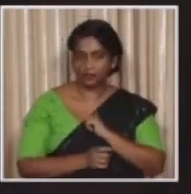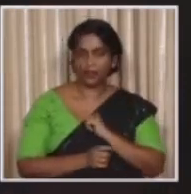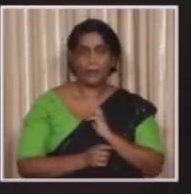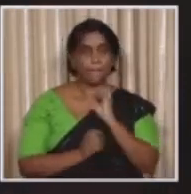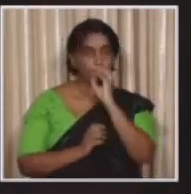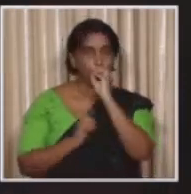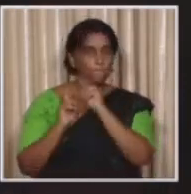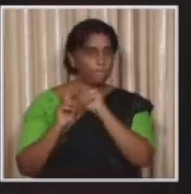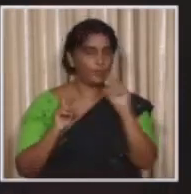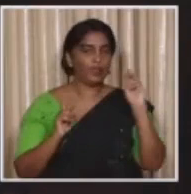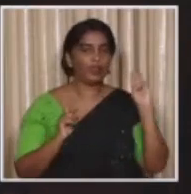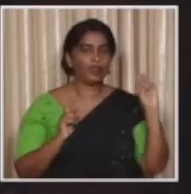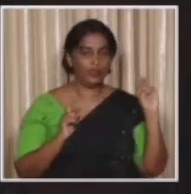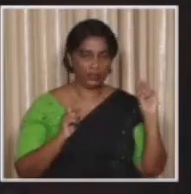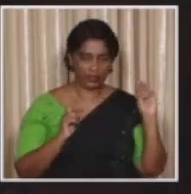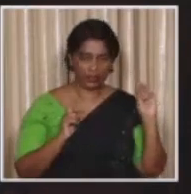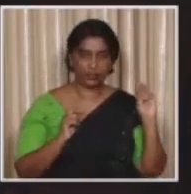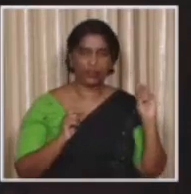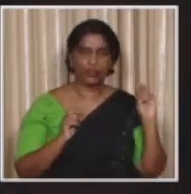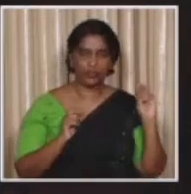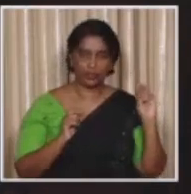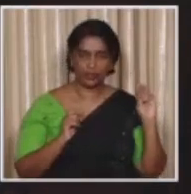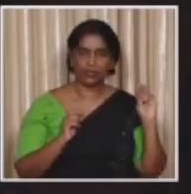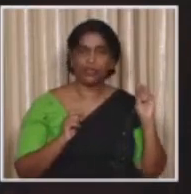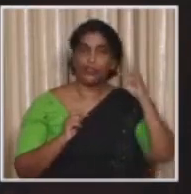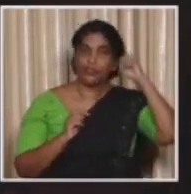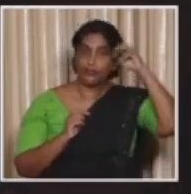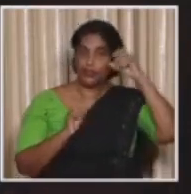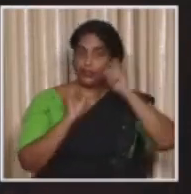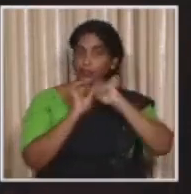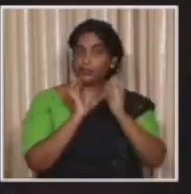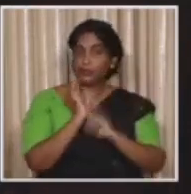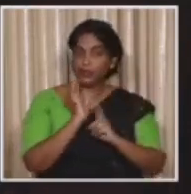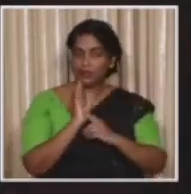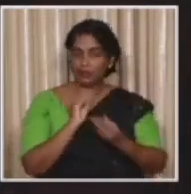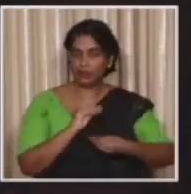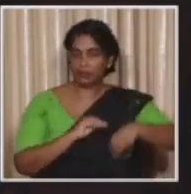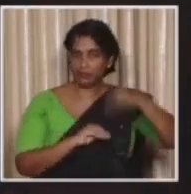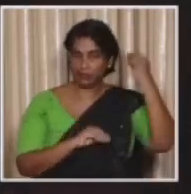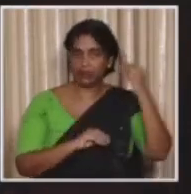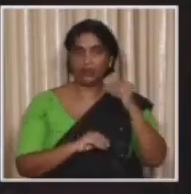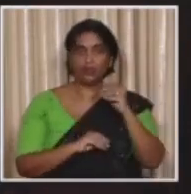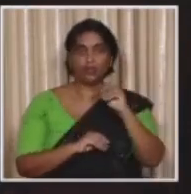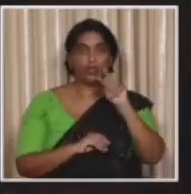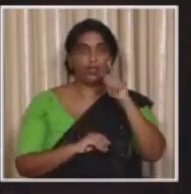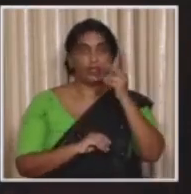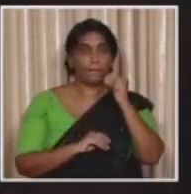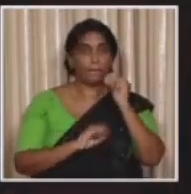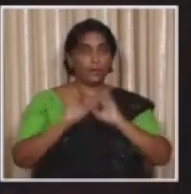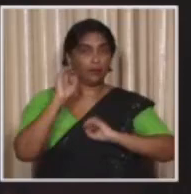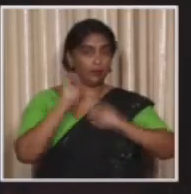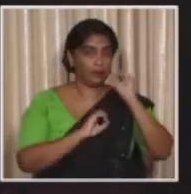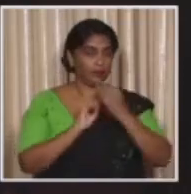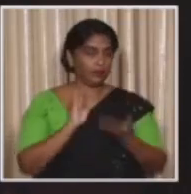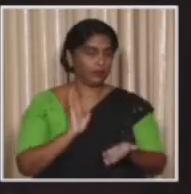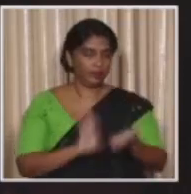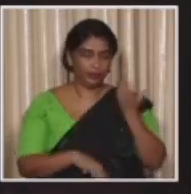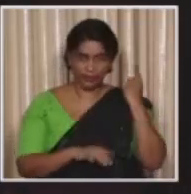බිඳුවේ සිට 30 දක්වා විදුලි බිල වැඩි කරා මේ මෑතකදී 100ට 252